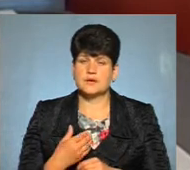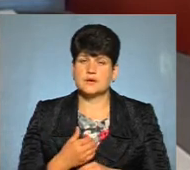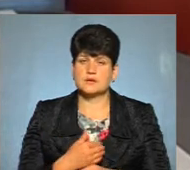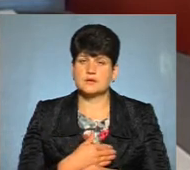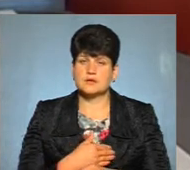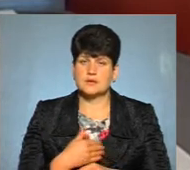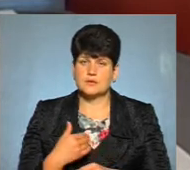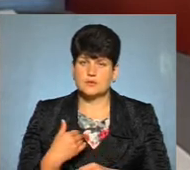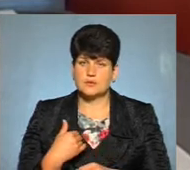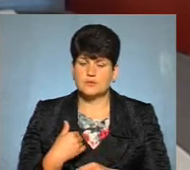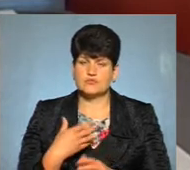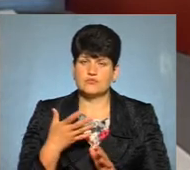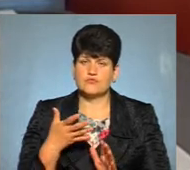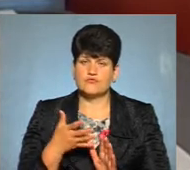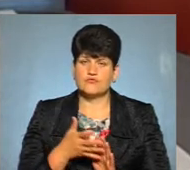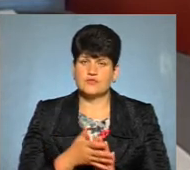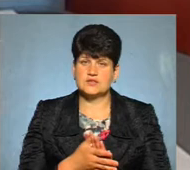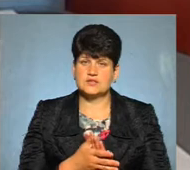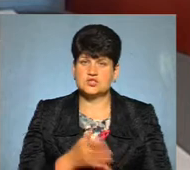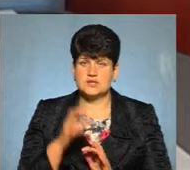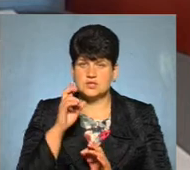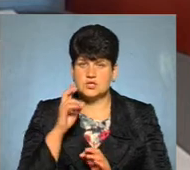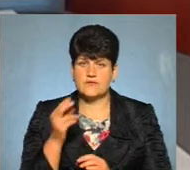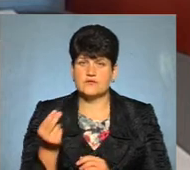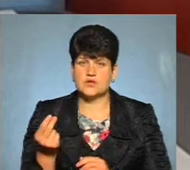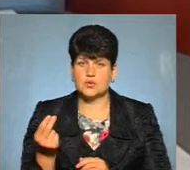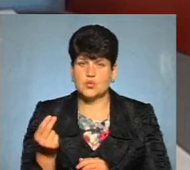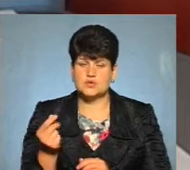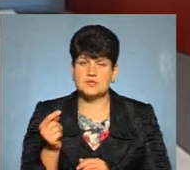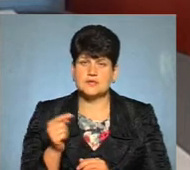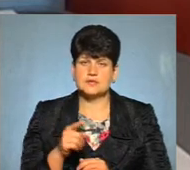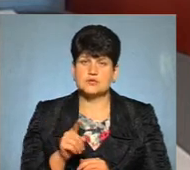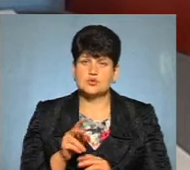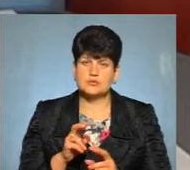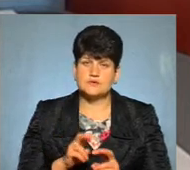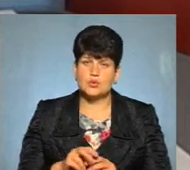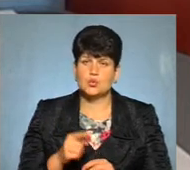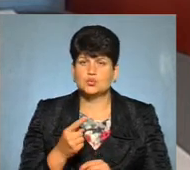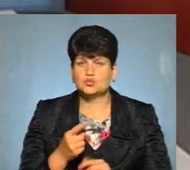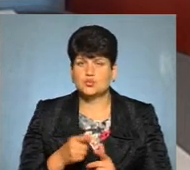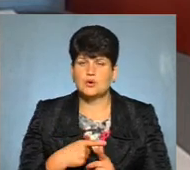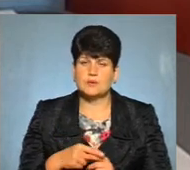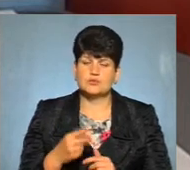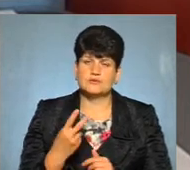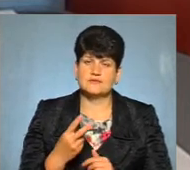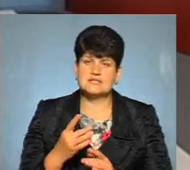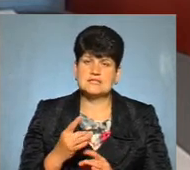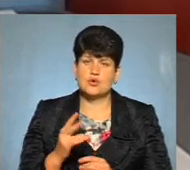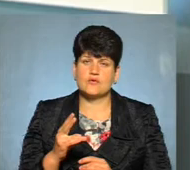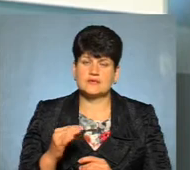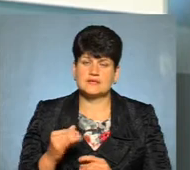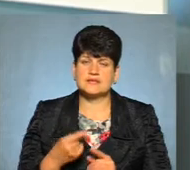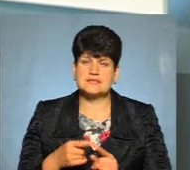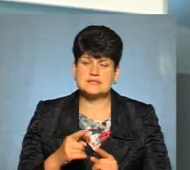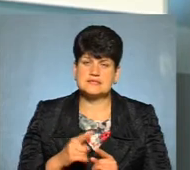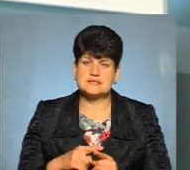ми витрачати державні кошти на те, щоб дослідити одну чи дві сироватки. Це по собівартості